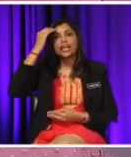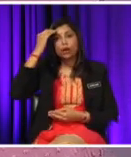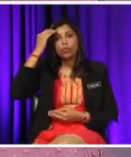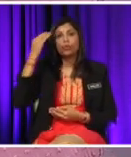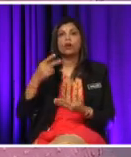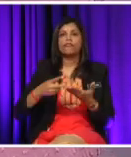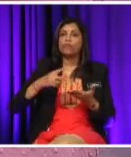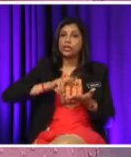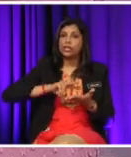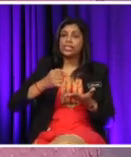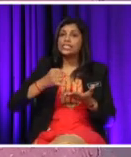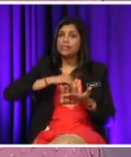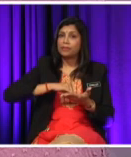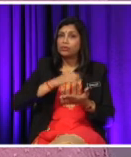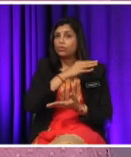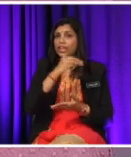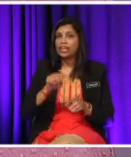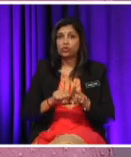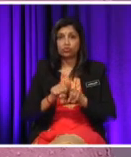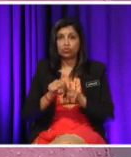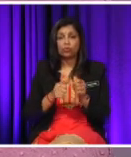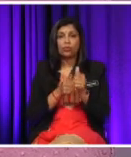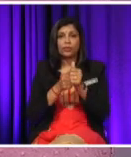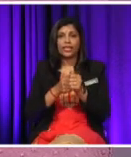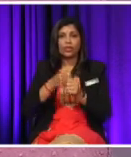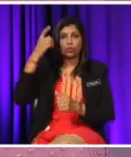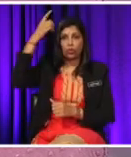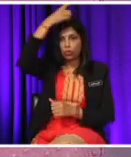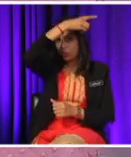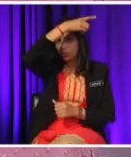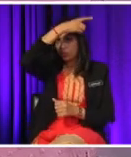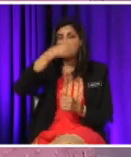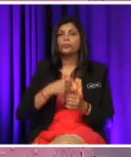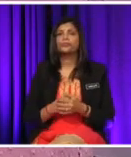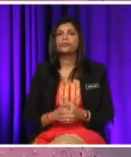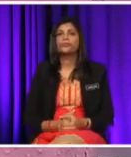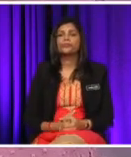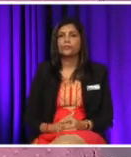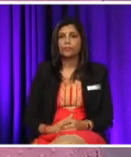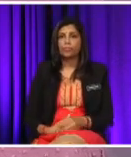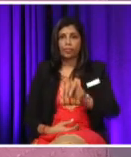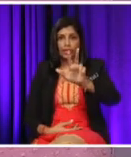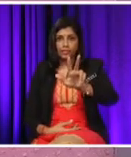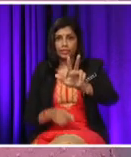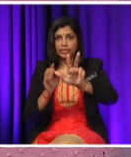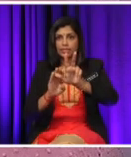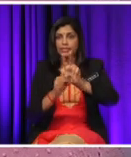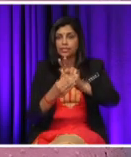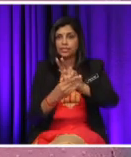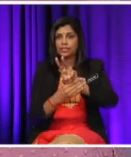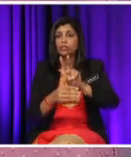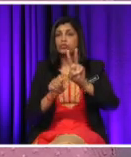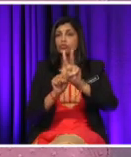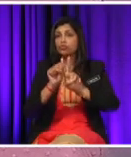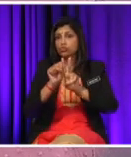padu dengan eee suhu dan tekanan dengan suhu ataupun tekanan dengan isi padu ada tiga hukum Oke ini salah satu